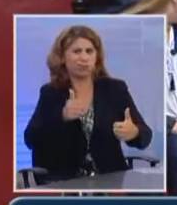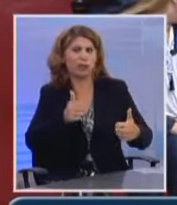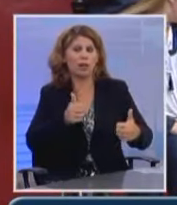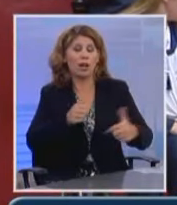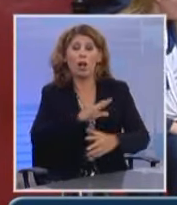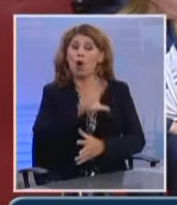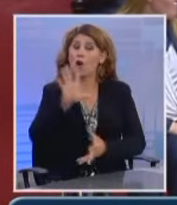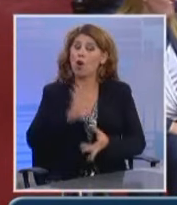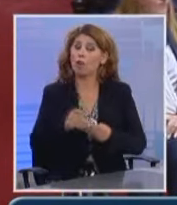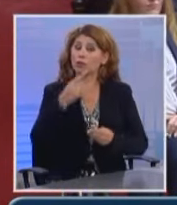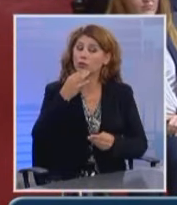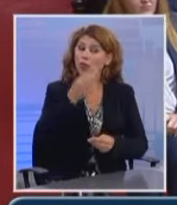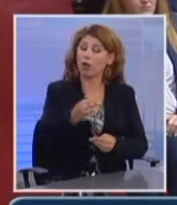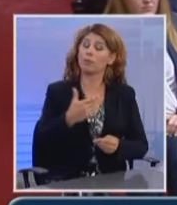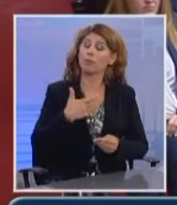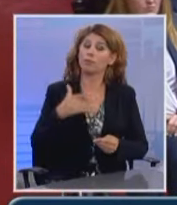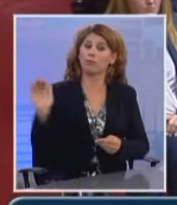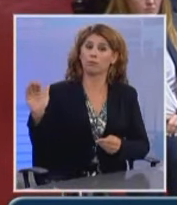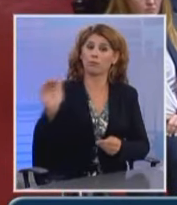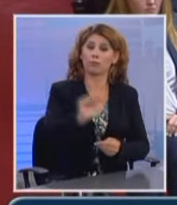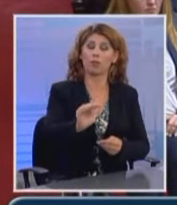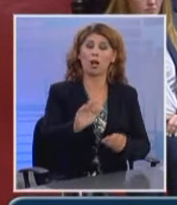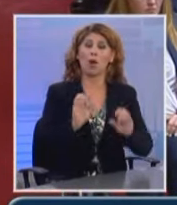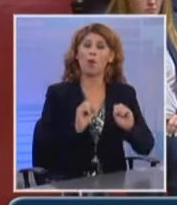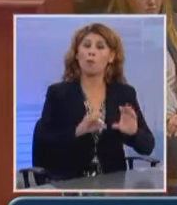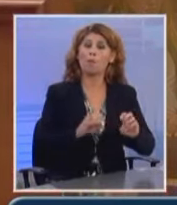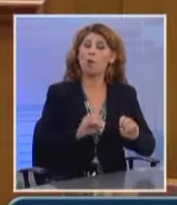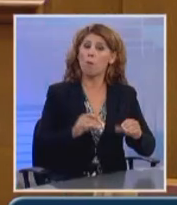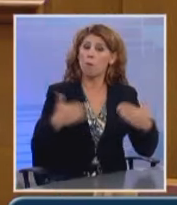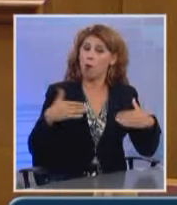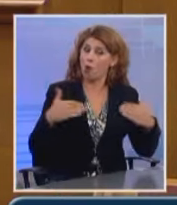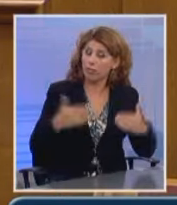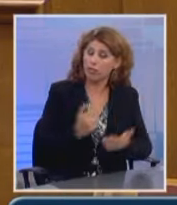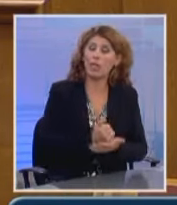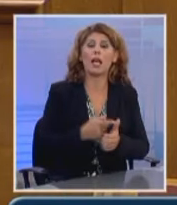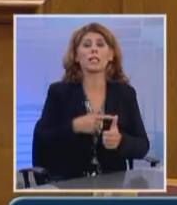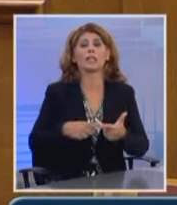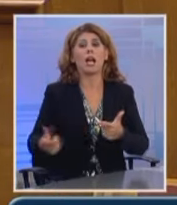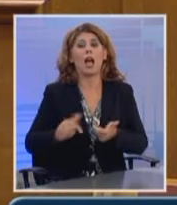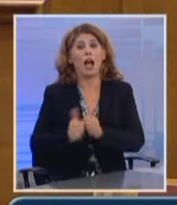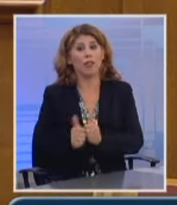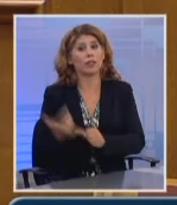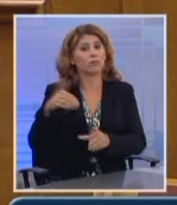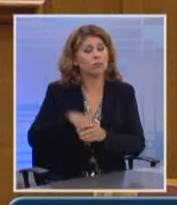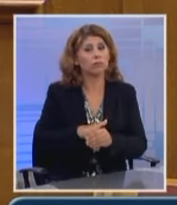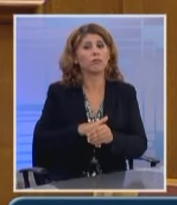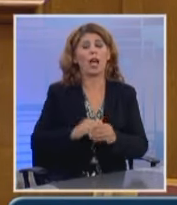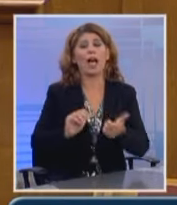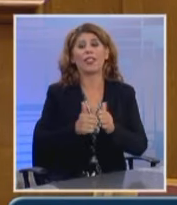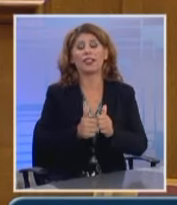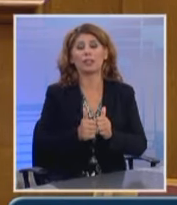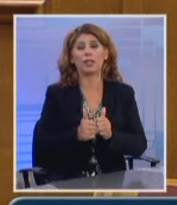και απευθυνόμενος στους αθλητές και προπονητές που συμμετείχαν στους Ολυμπιακούς Αγώνες του Ρίο του 2016, την ημέρα που